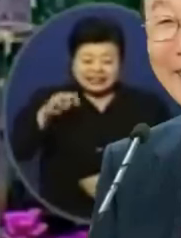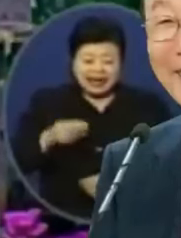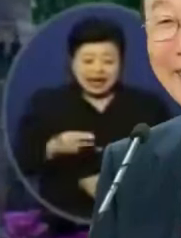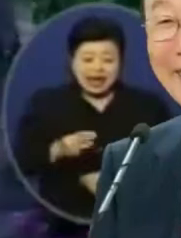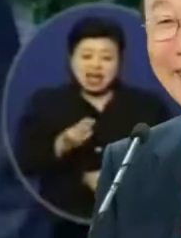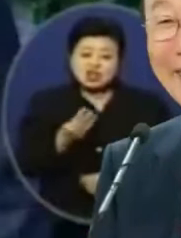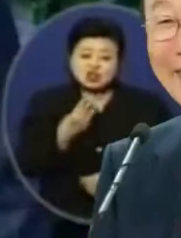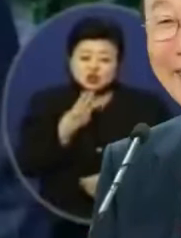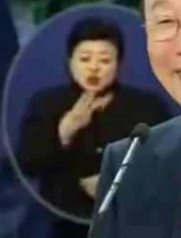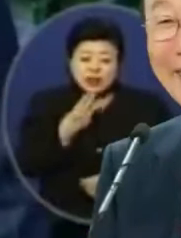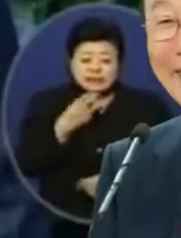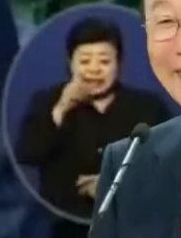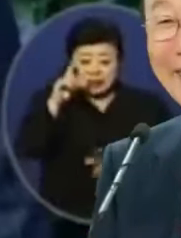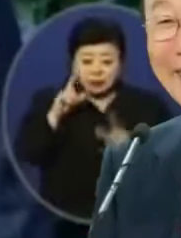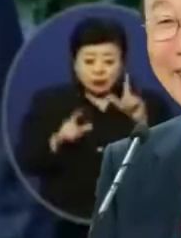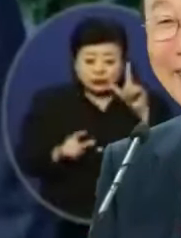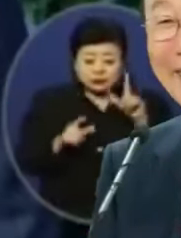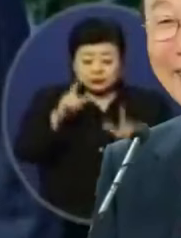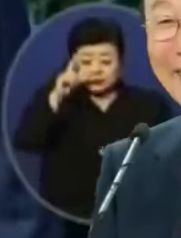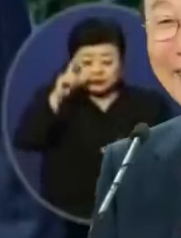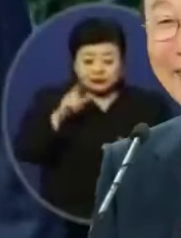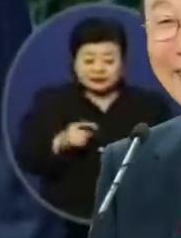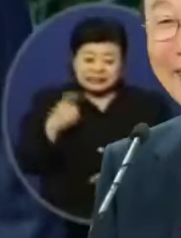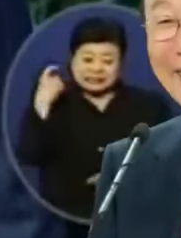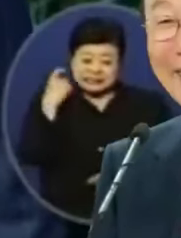수도에 자기 모습의 금